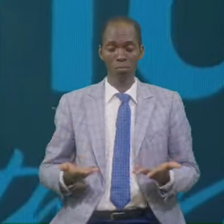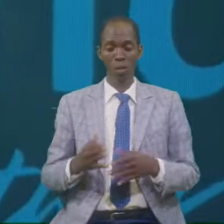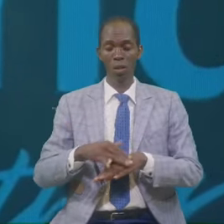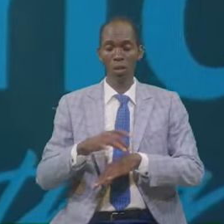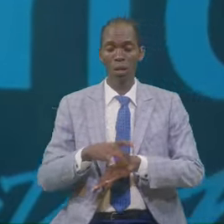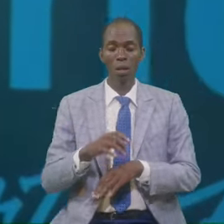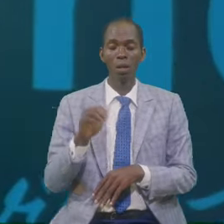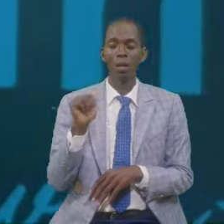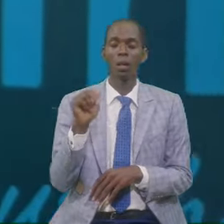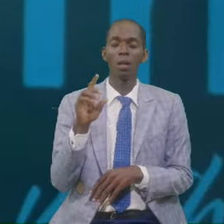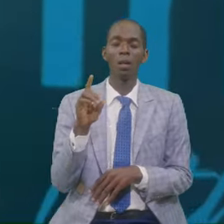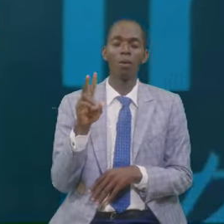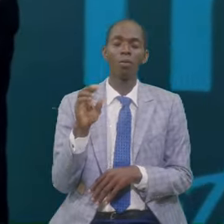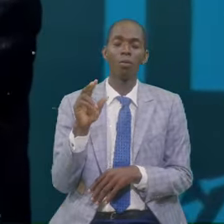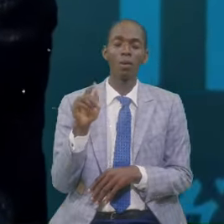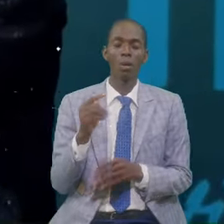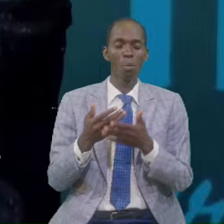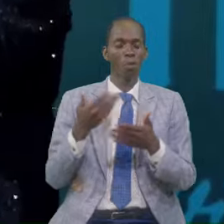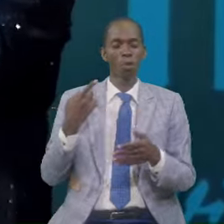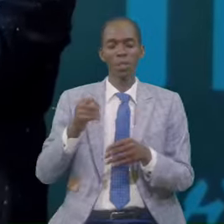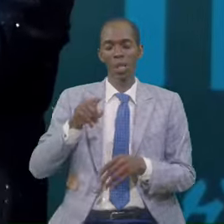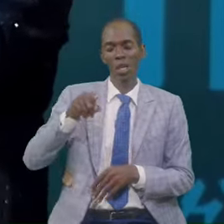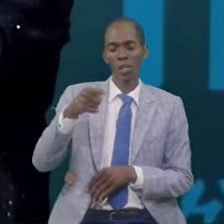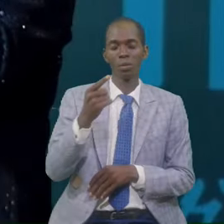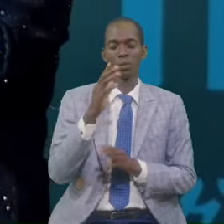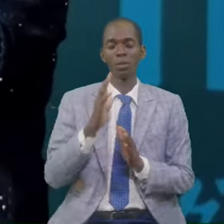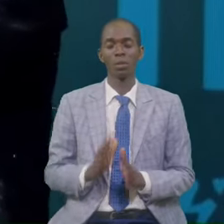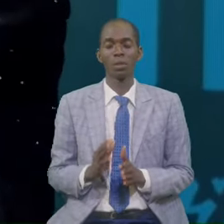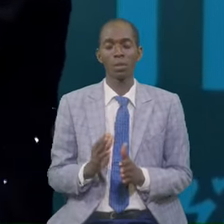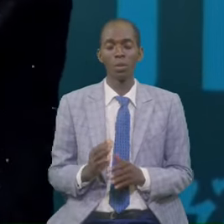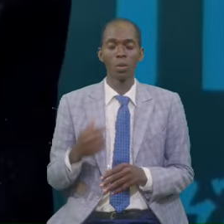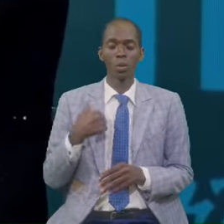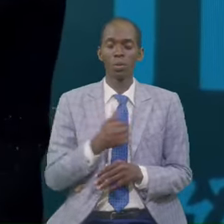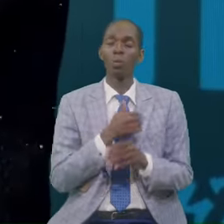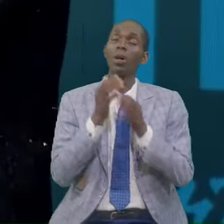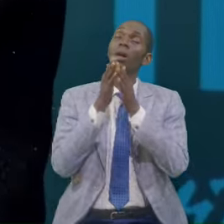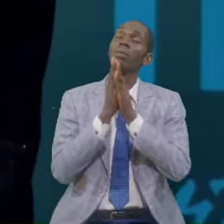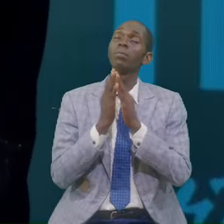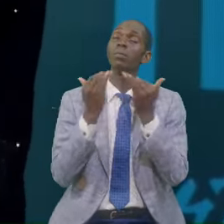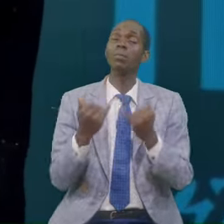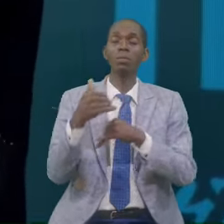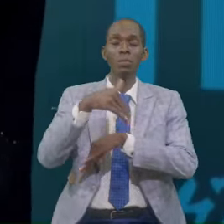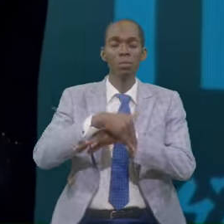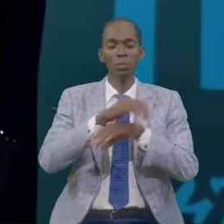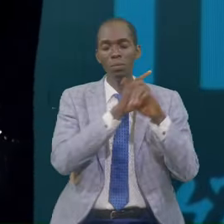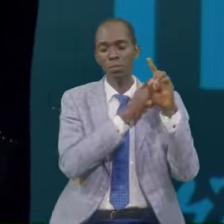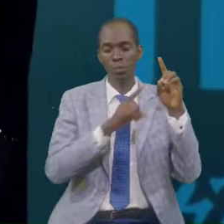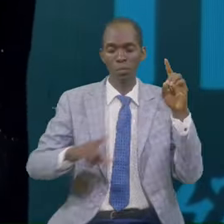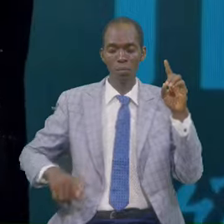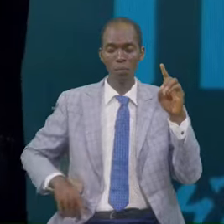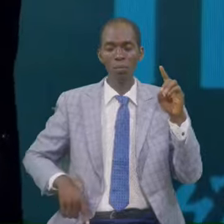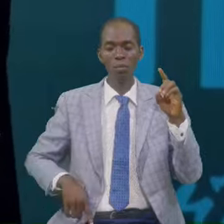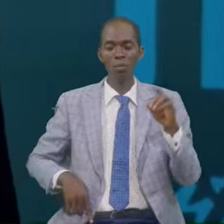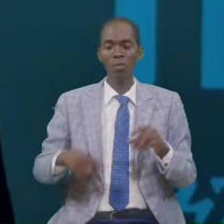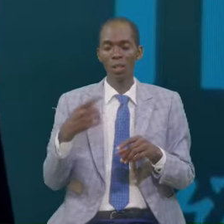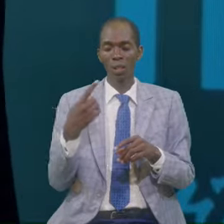the accuser. అలాగే నింద మోపే వాడి ఎదుట న్యాయవాది. We ask you tonight, Lord. ఈ రాత్రి అడుగుతున్నాం ప్రభువా. That the exalted Christ